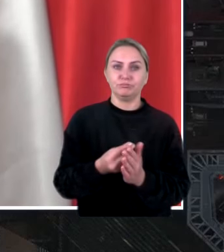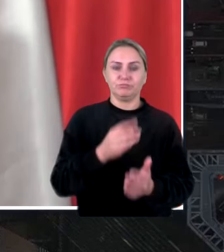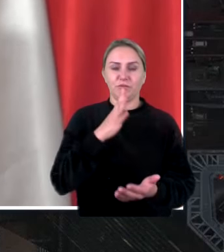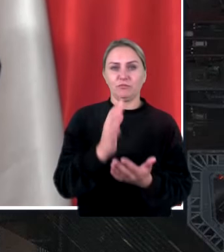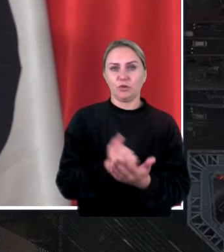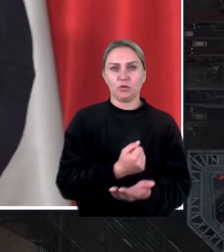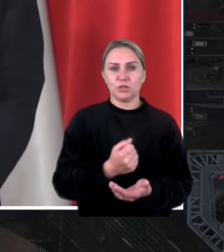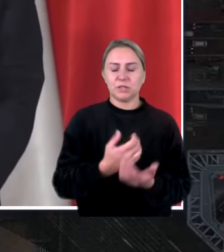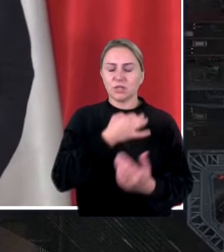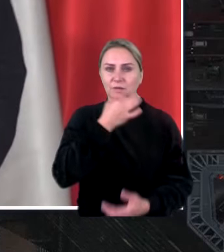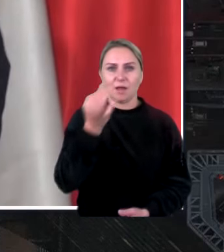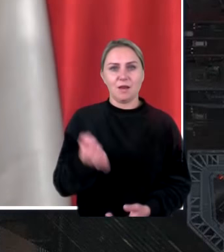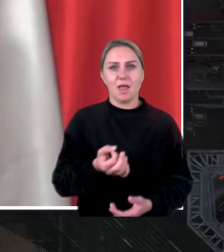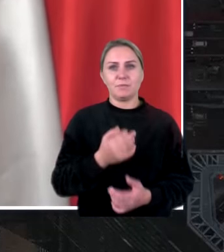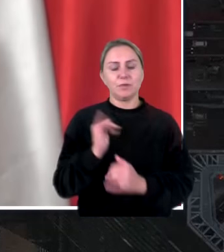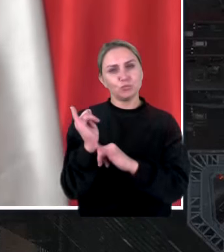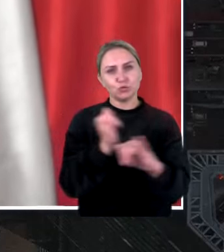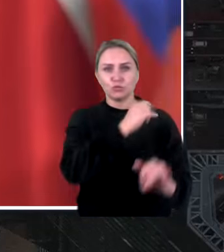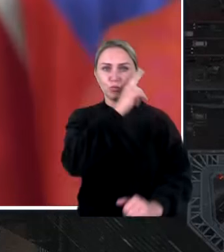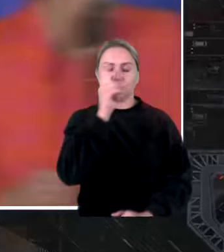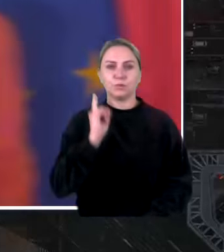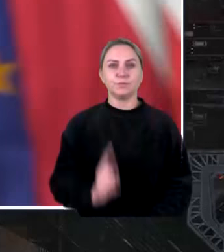wykorzystać jak najlepiej dla naszych obywateli.